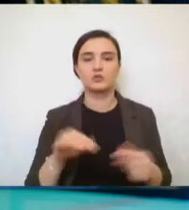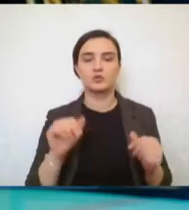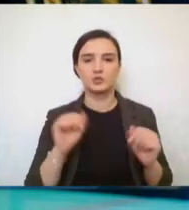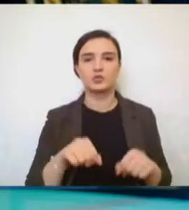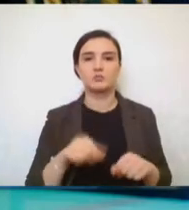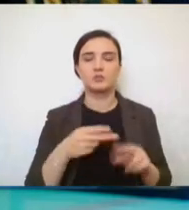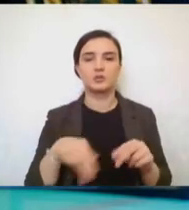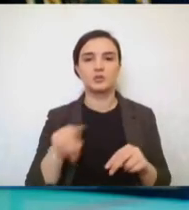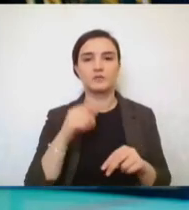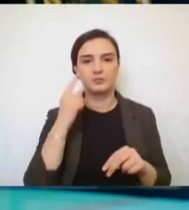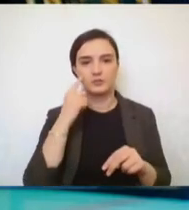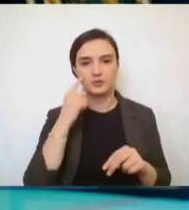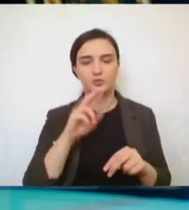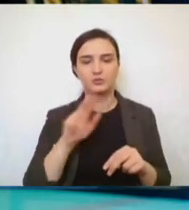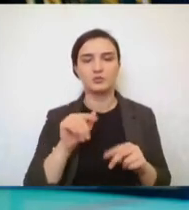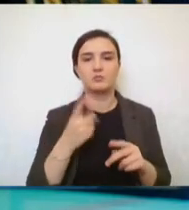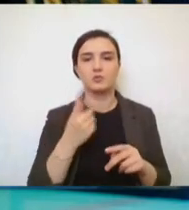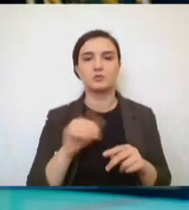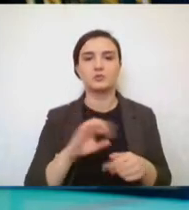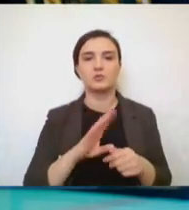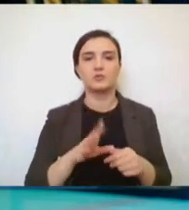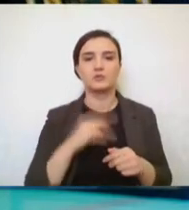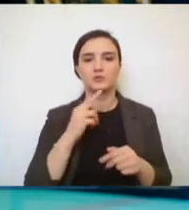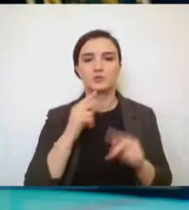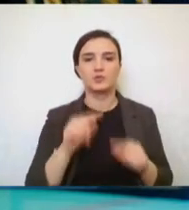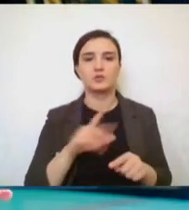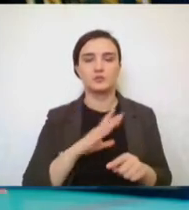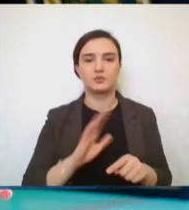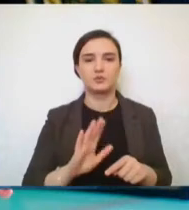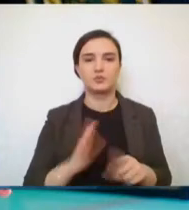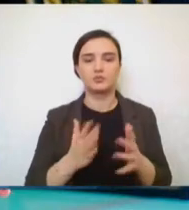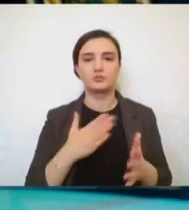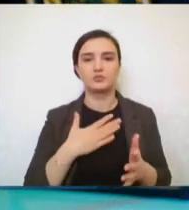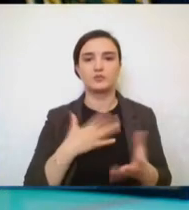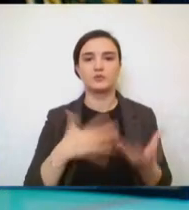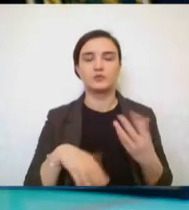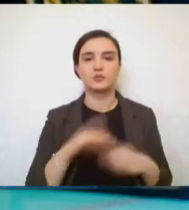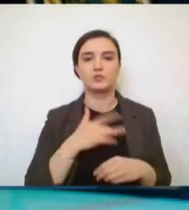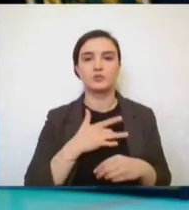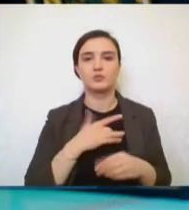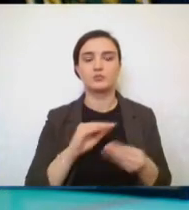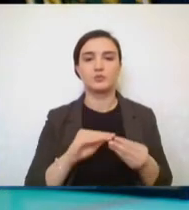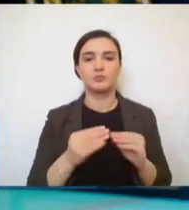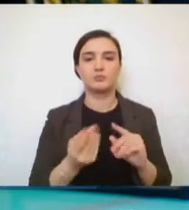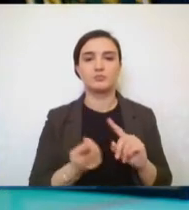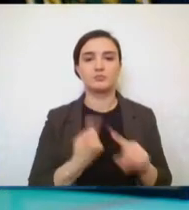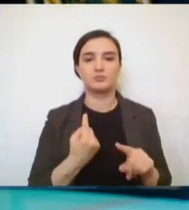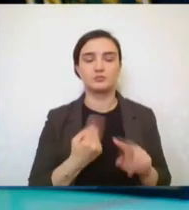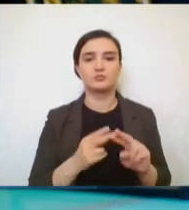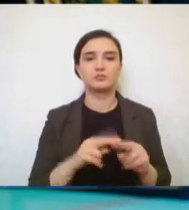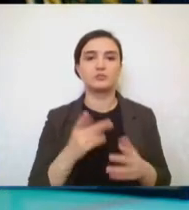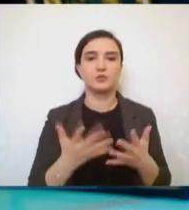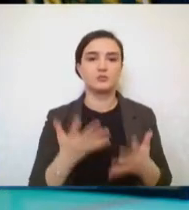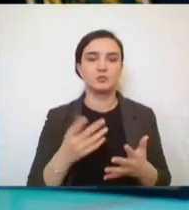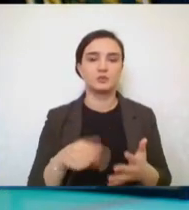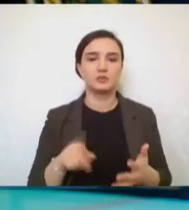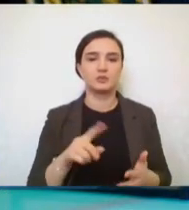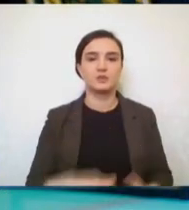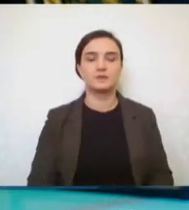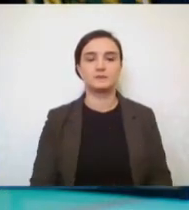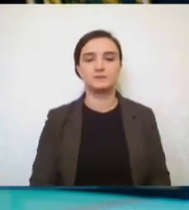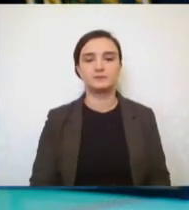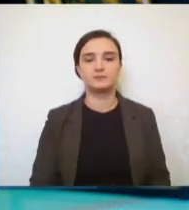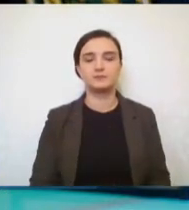ვიფიქრო და მარტო კოვიდზე არ ვიყოთ ორიენტირებული. თუ ჩვენ გულის პრობლემებს გამოურიცხავთ, მაშინ ალბათ რასან